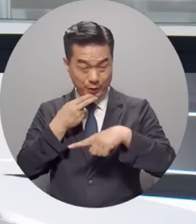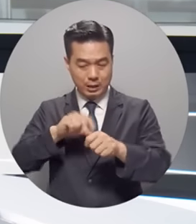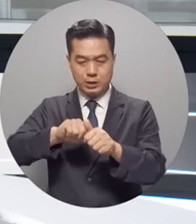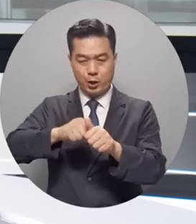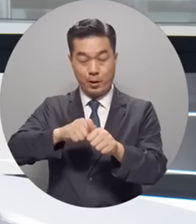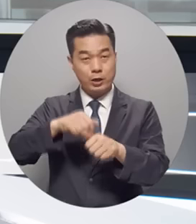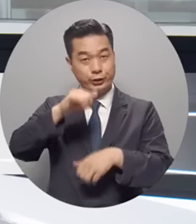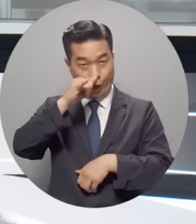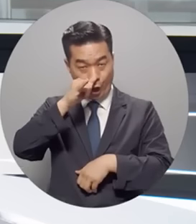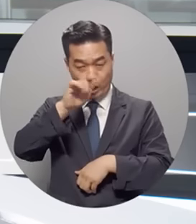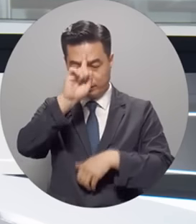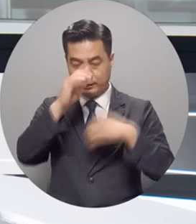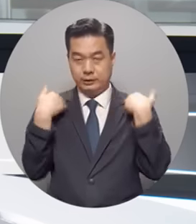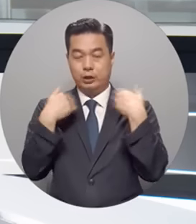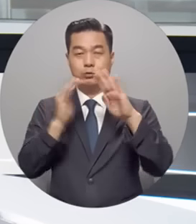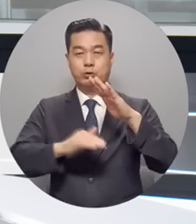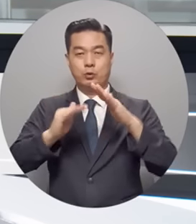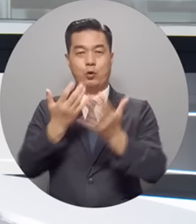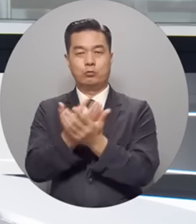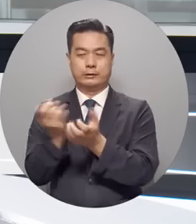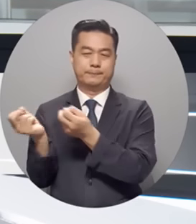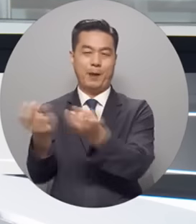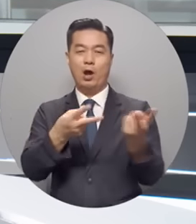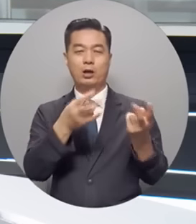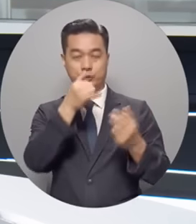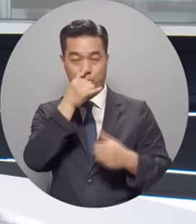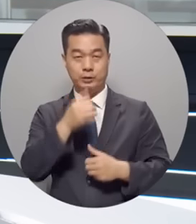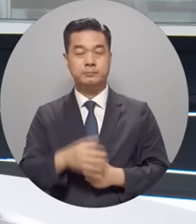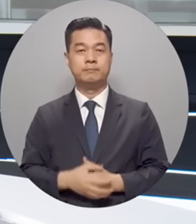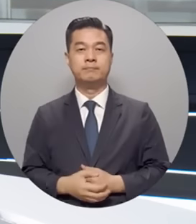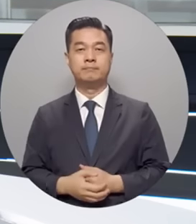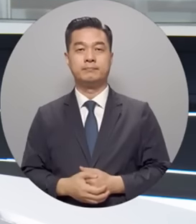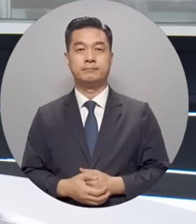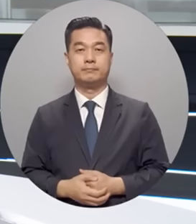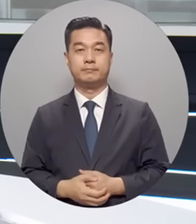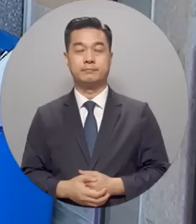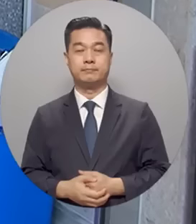수 있다 정부 공문이 일선에 전달됐습니다 공윤선